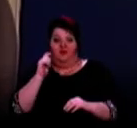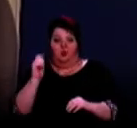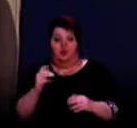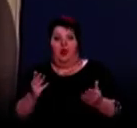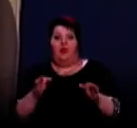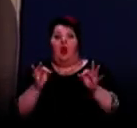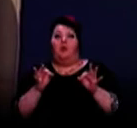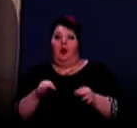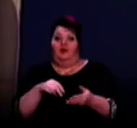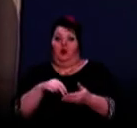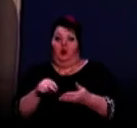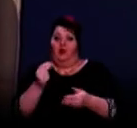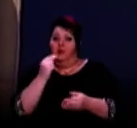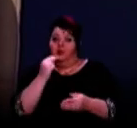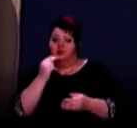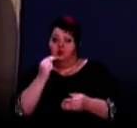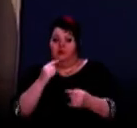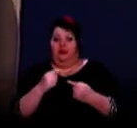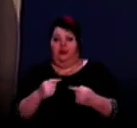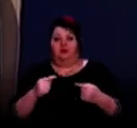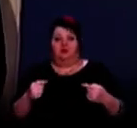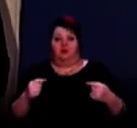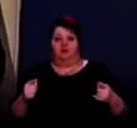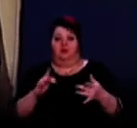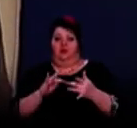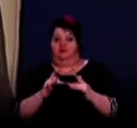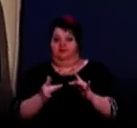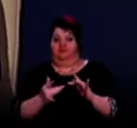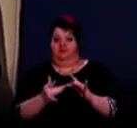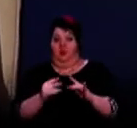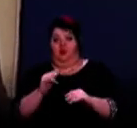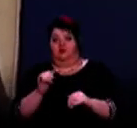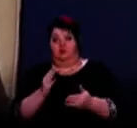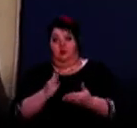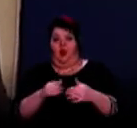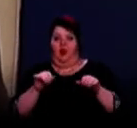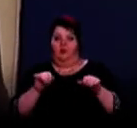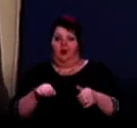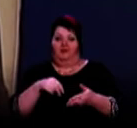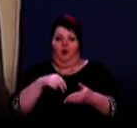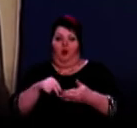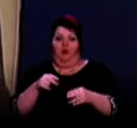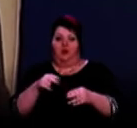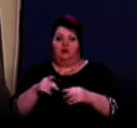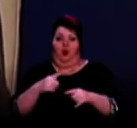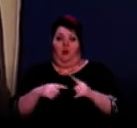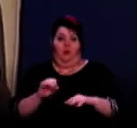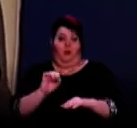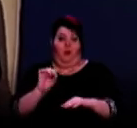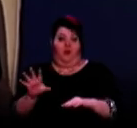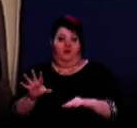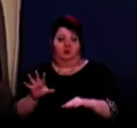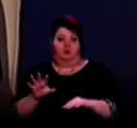правильно купувати продукти харчування та інші товари онлайн? І чи має право покупець повернути неякісний